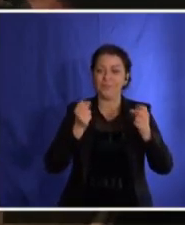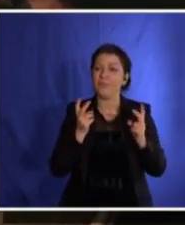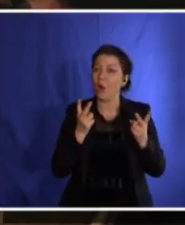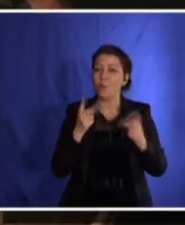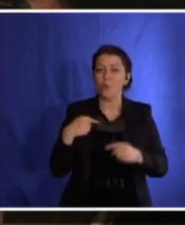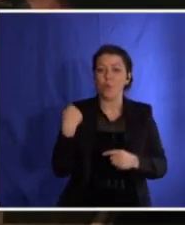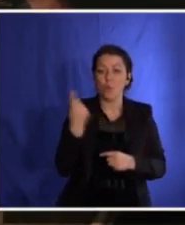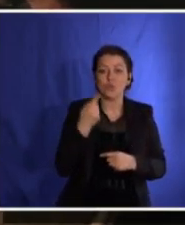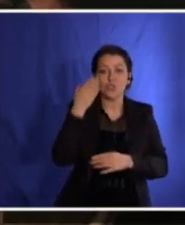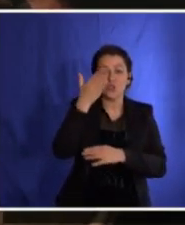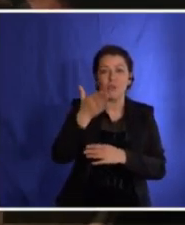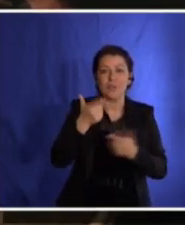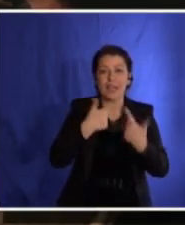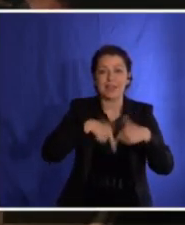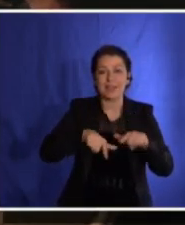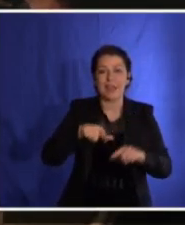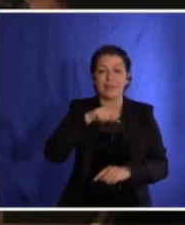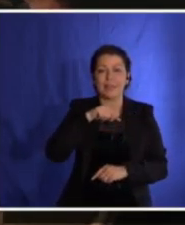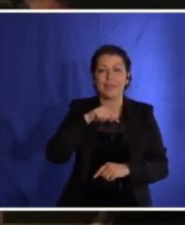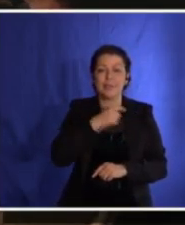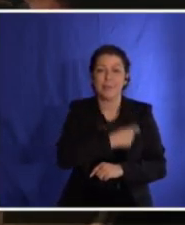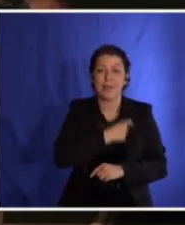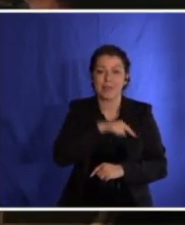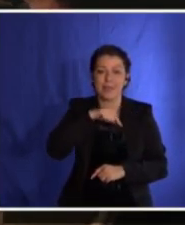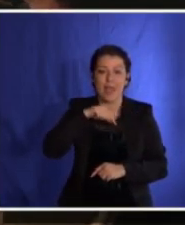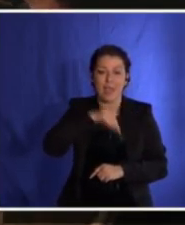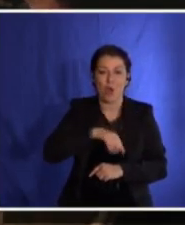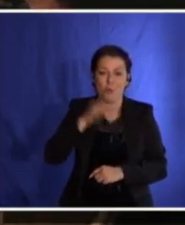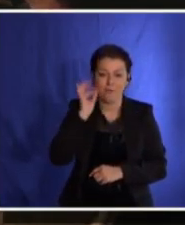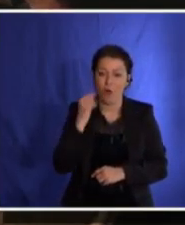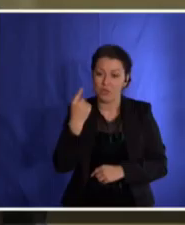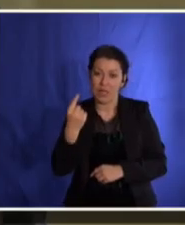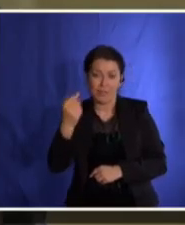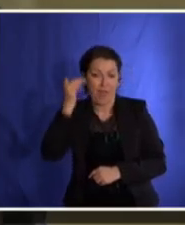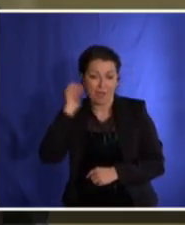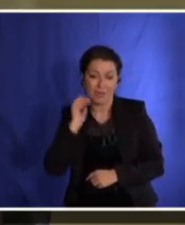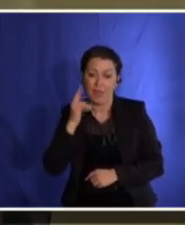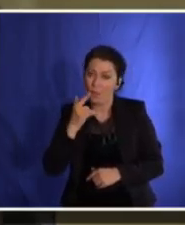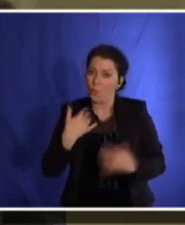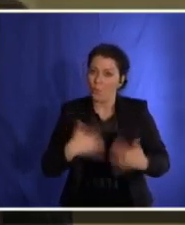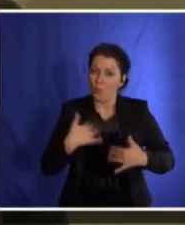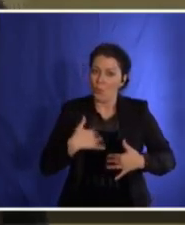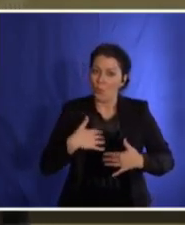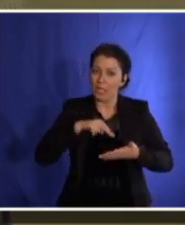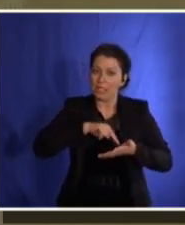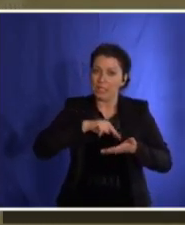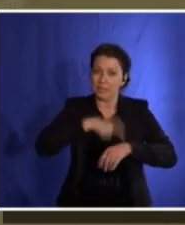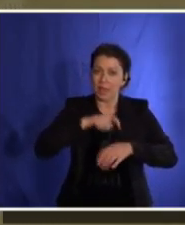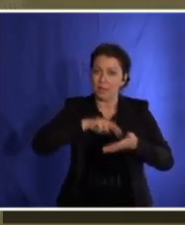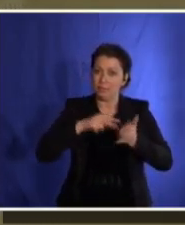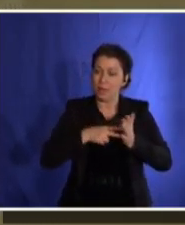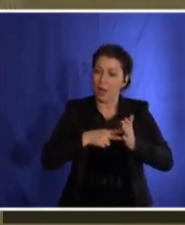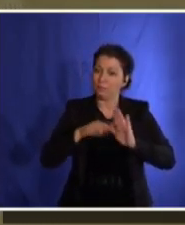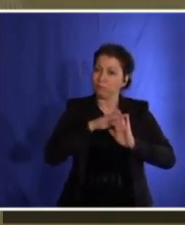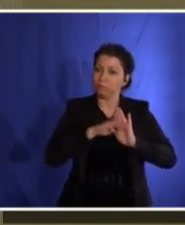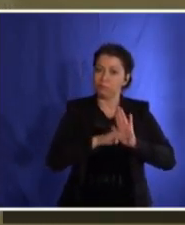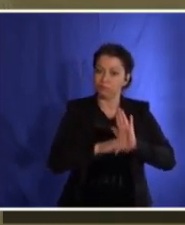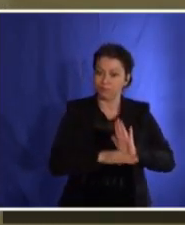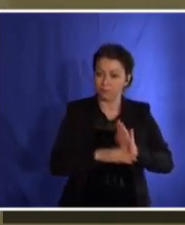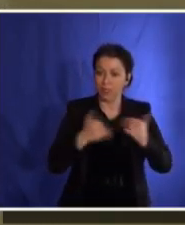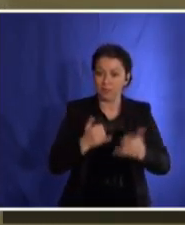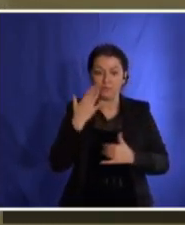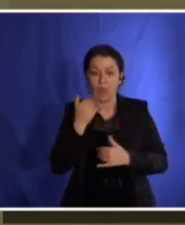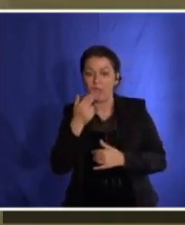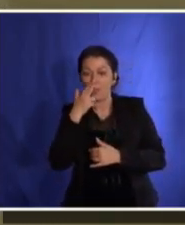unsere Hanne Mick-Leitner, die gibt uns einen sehr straffen Zeitplan vor. Bereits im Mai, Juni wollen wir in allen